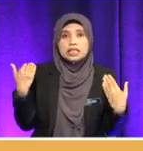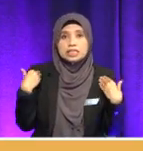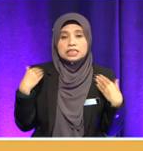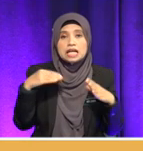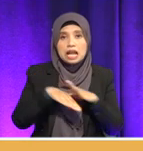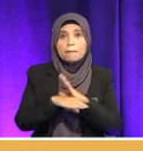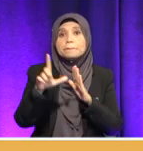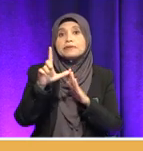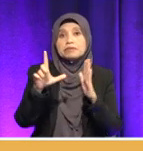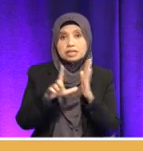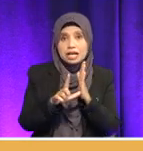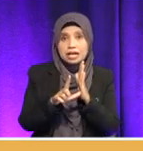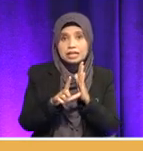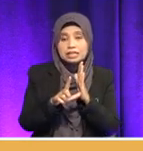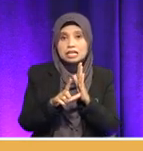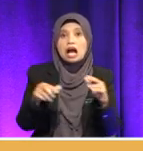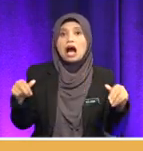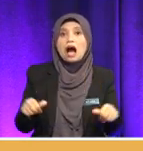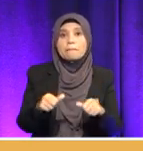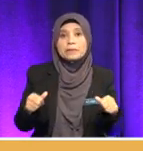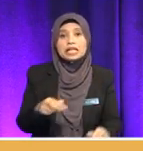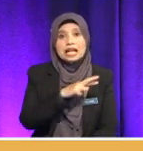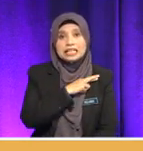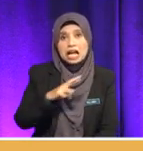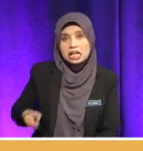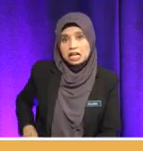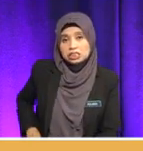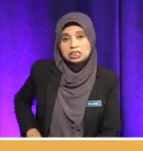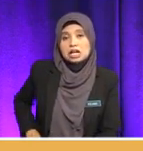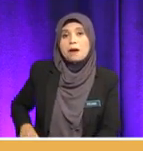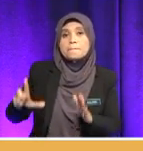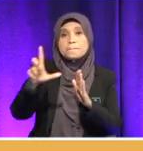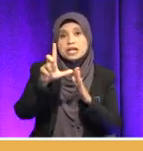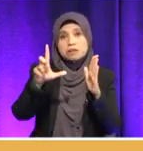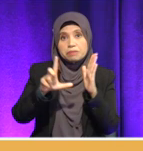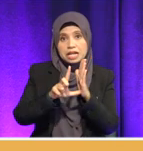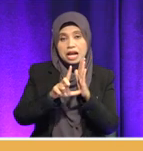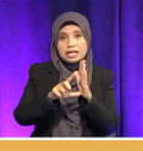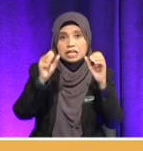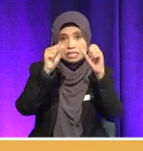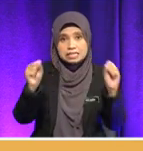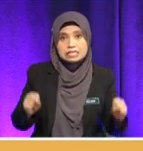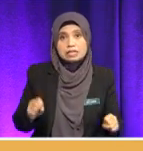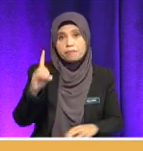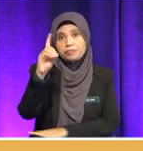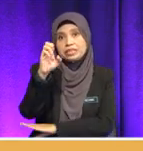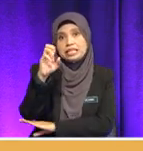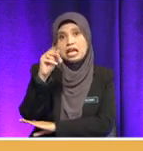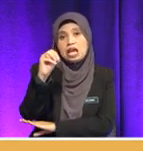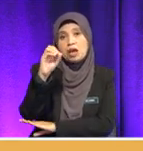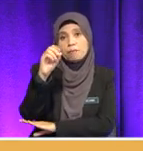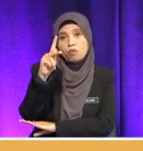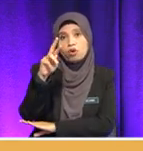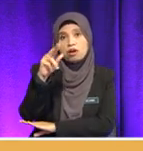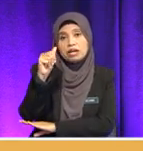perlombaan tersebut yaitu pengamalan Raja berpendambaan sistem demokrasi berpalimanan kemudian pakar yang